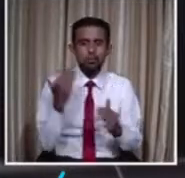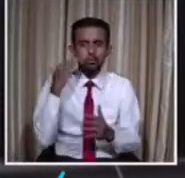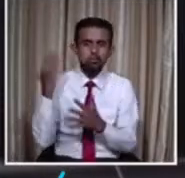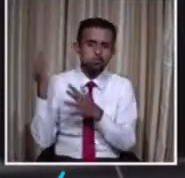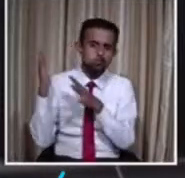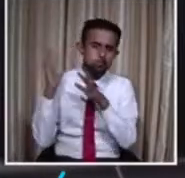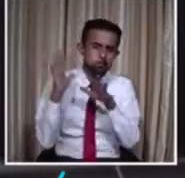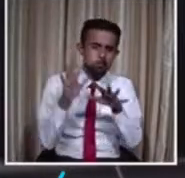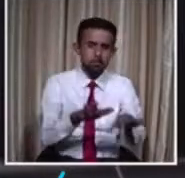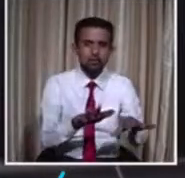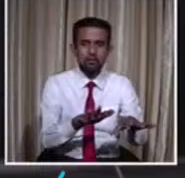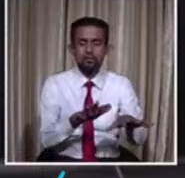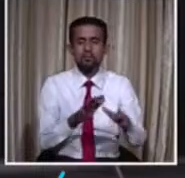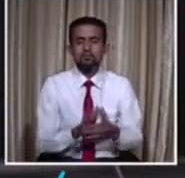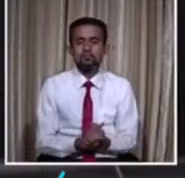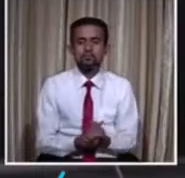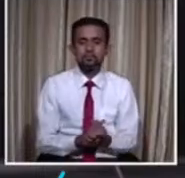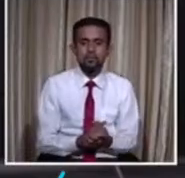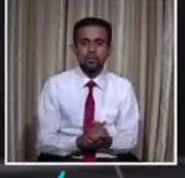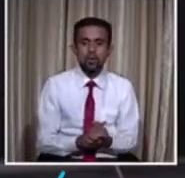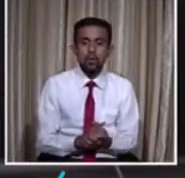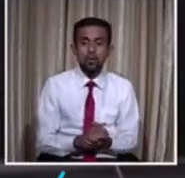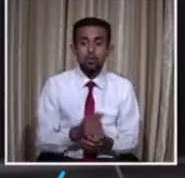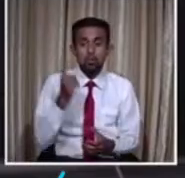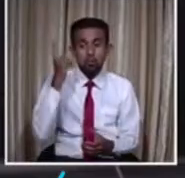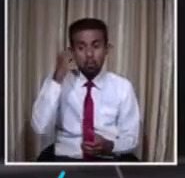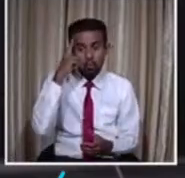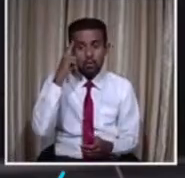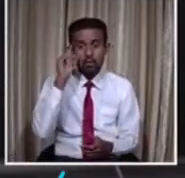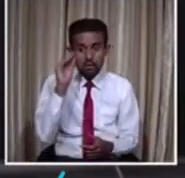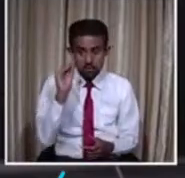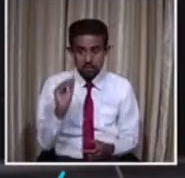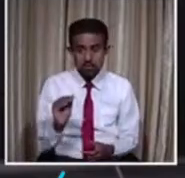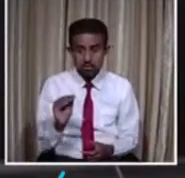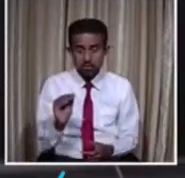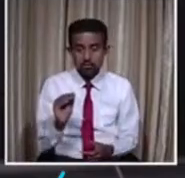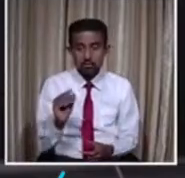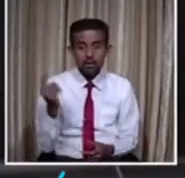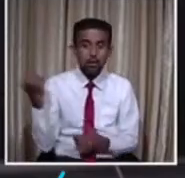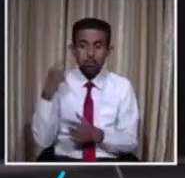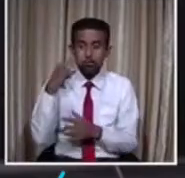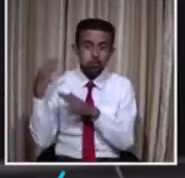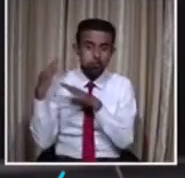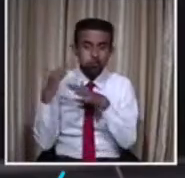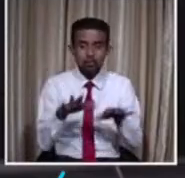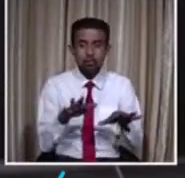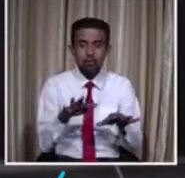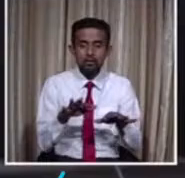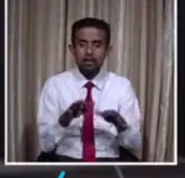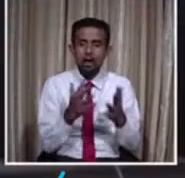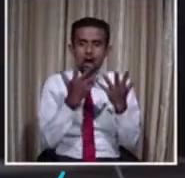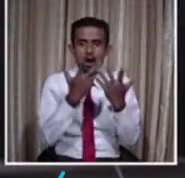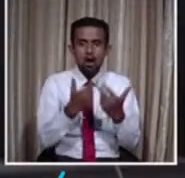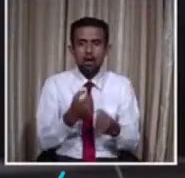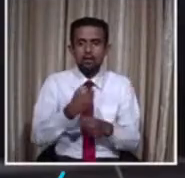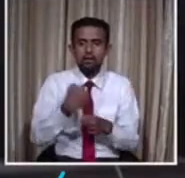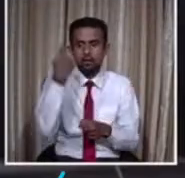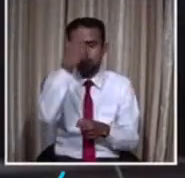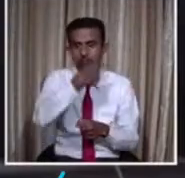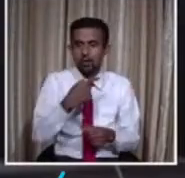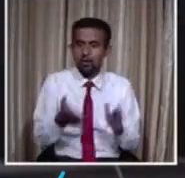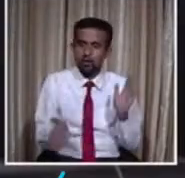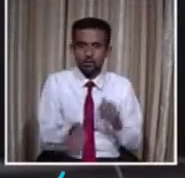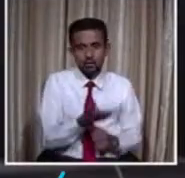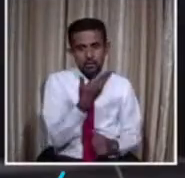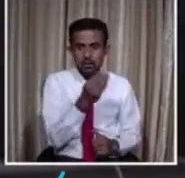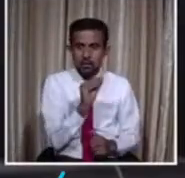karanakota oluwa tiyena ona kenekuta therenawa e aapu senagen kisiyam pramanayak hari galu mudura pipitiyata